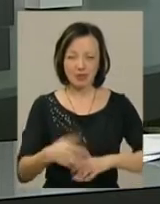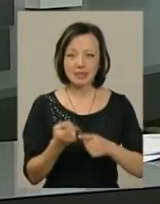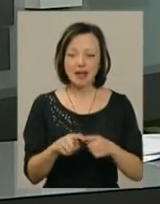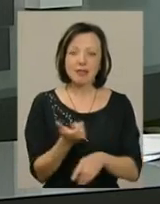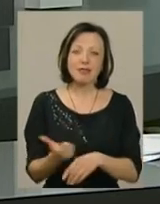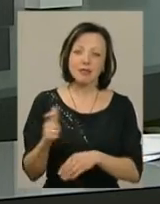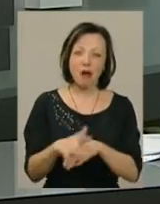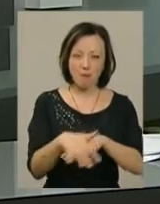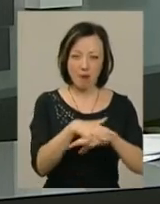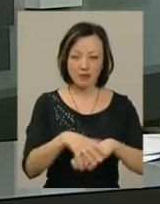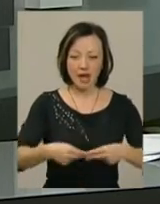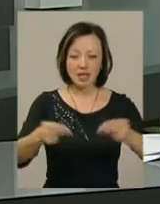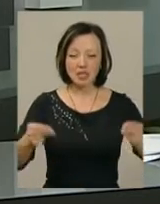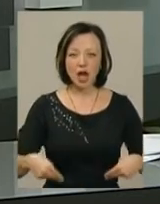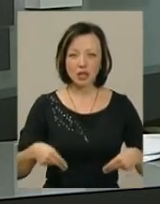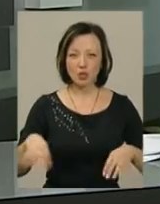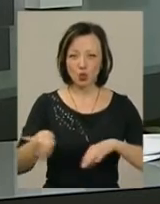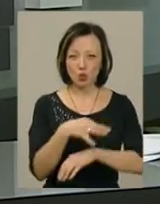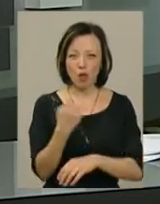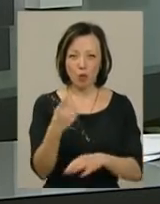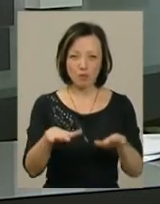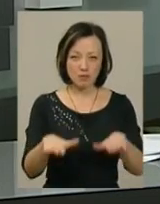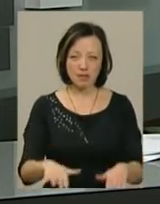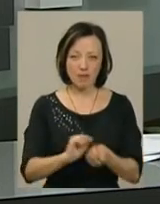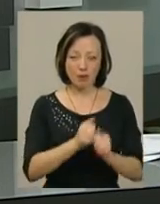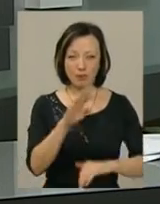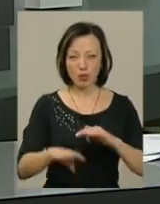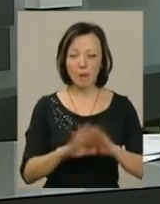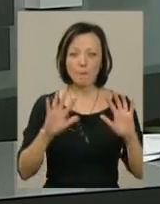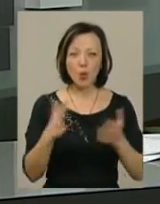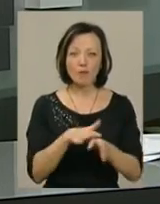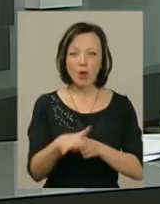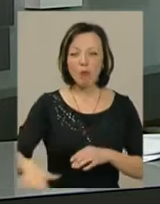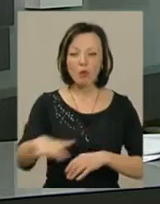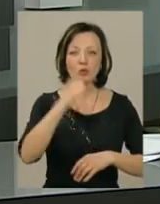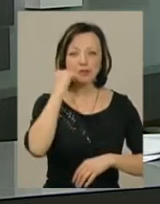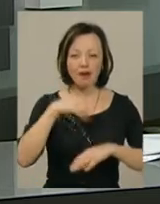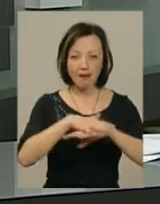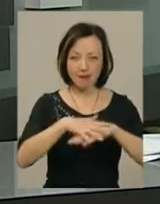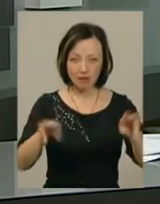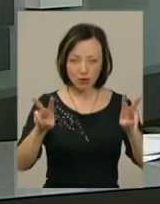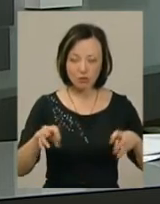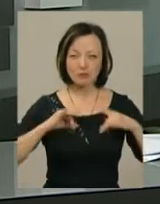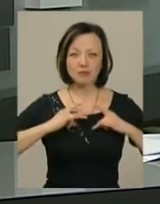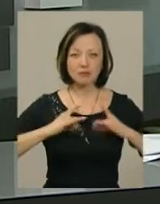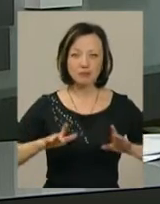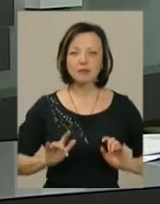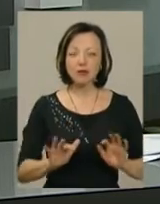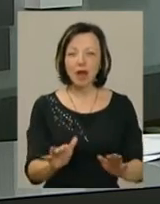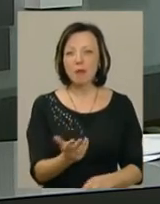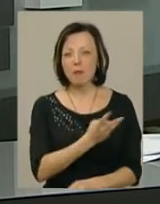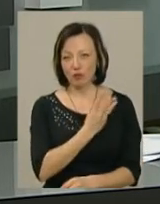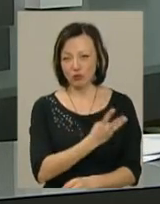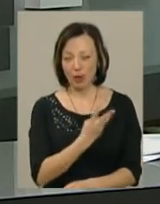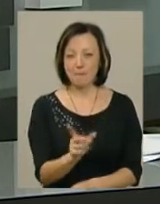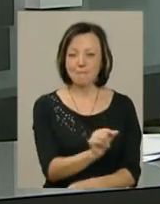наймасовіша реєстрація шлюбу на одній локації у місті над Смотричем. Подія відбулася на площі Старий Ринок. Взяти участь у святковому заході виявили